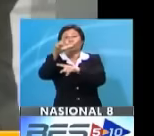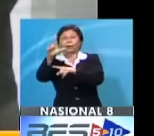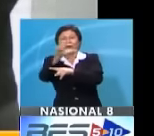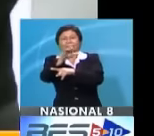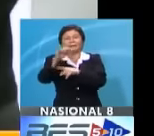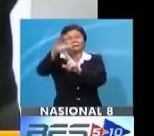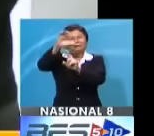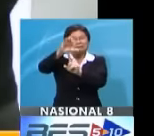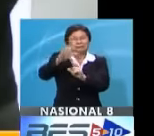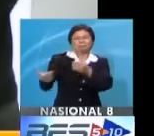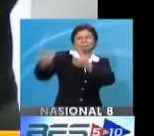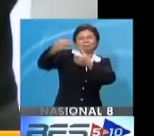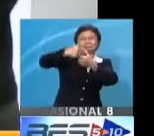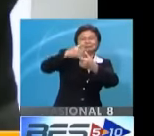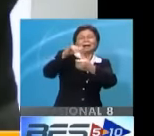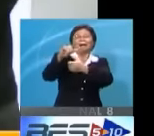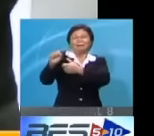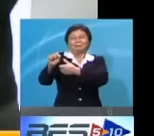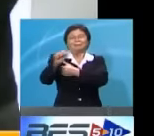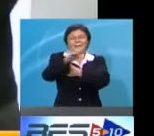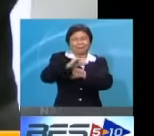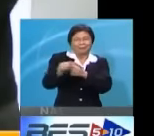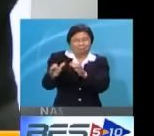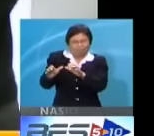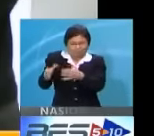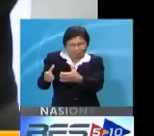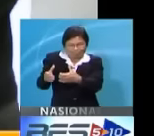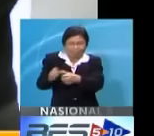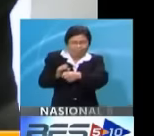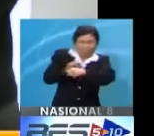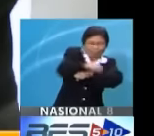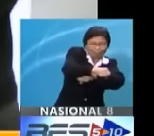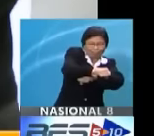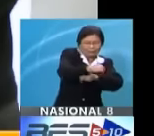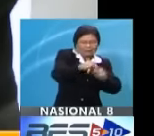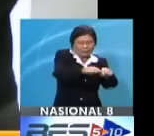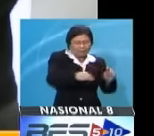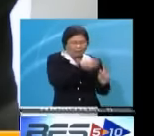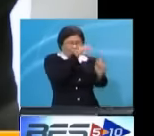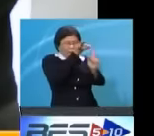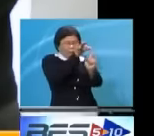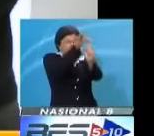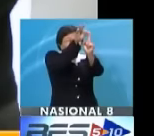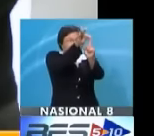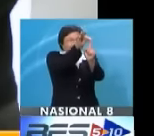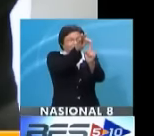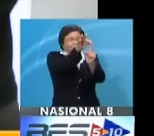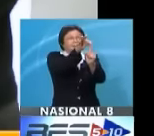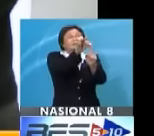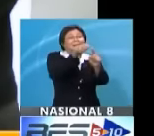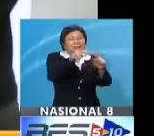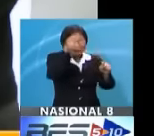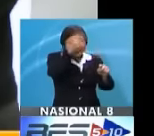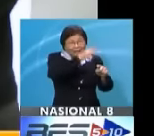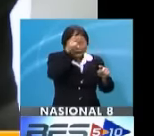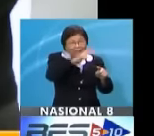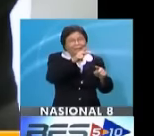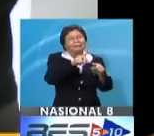menyertai kumpulan pengganas IS dan berkomplot menyerang sasaran strategik dan berkepentingan kerajaan di sekitar